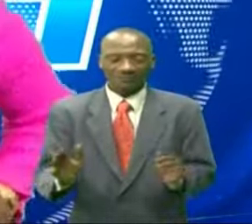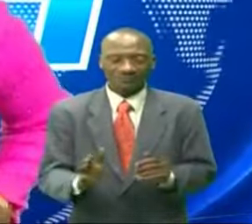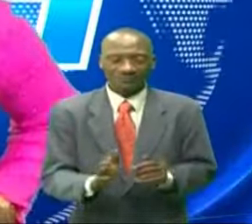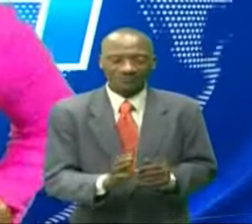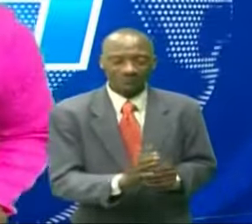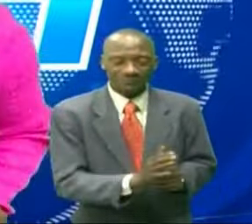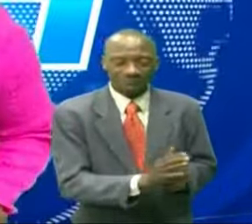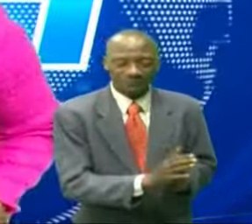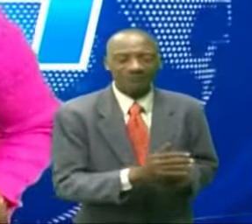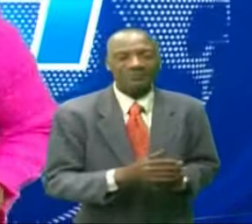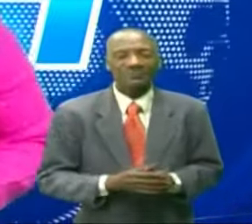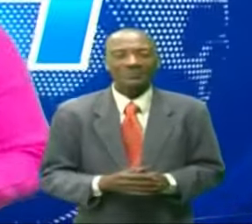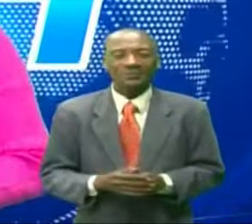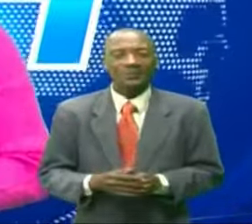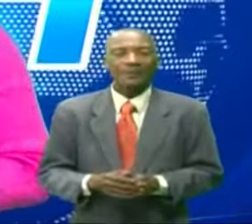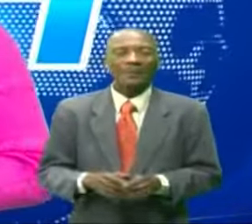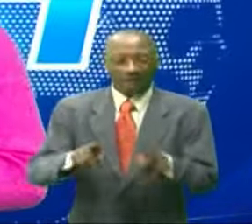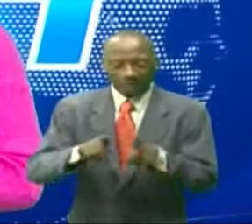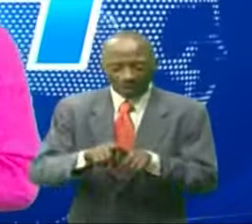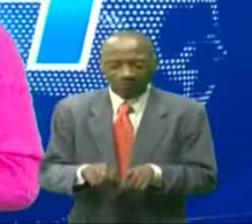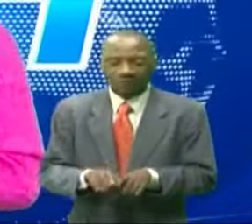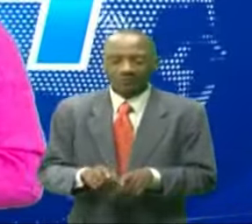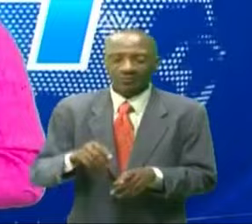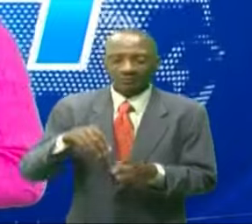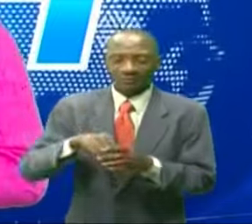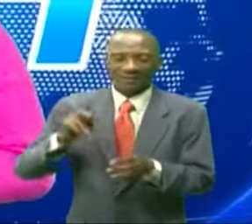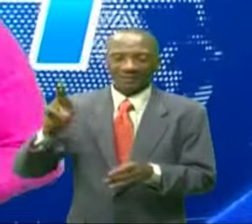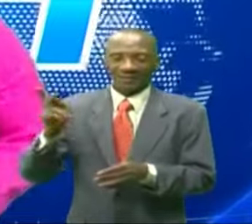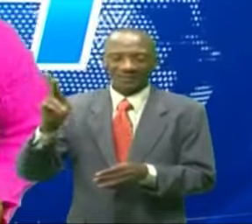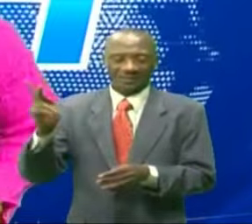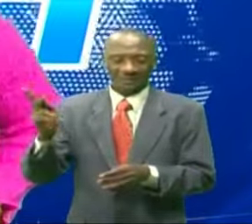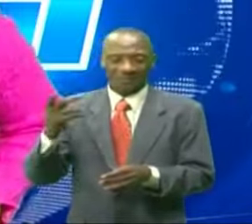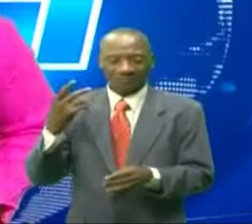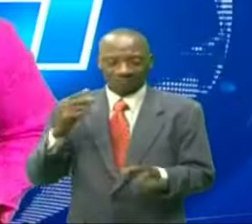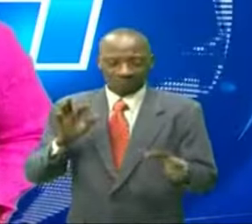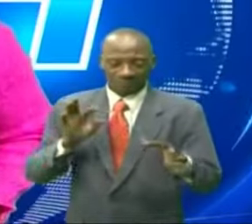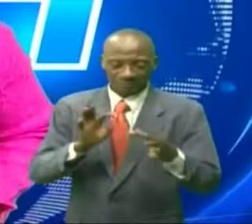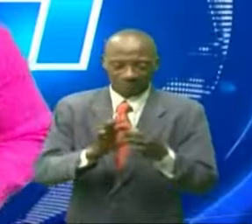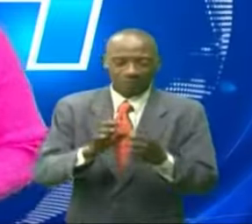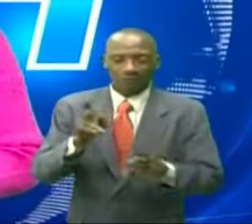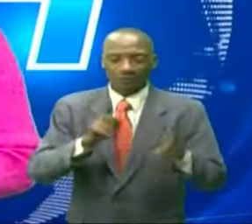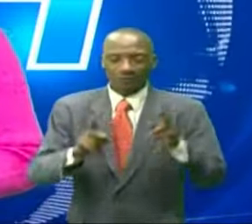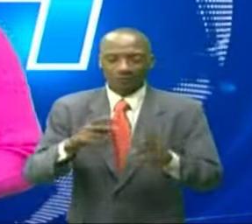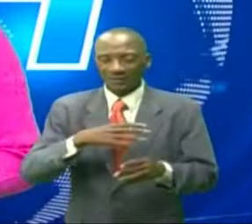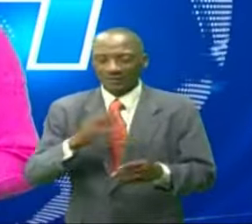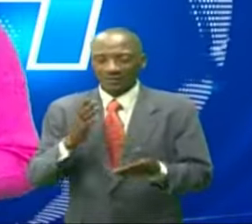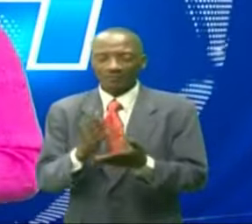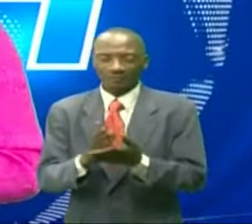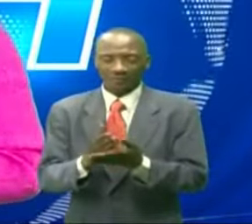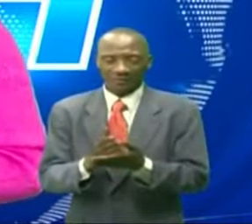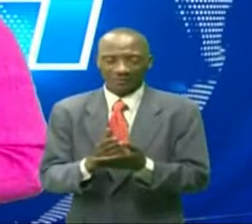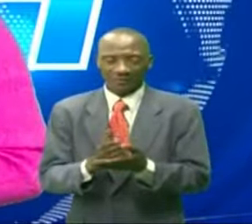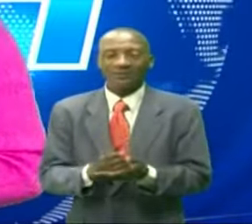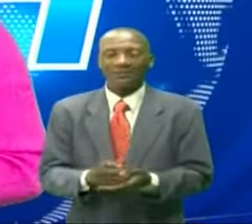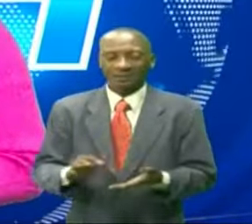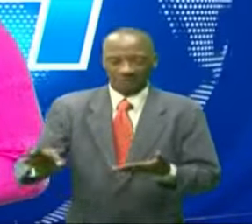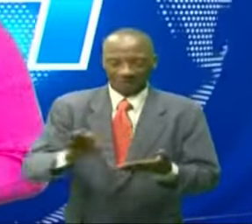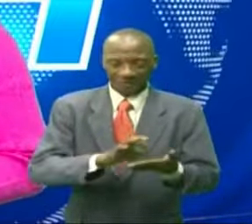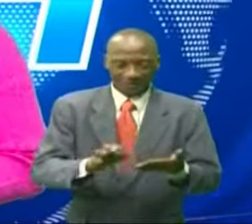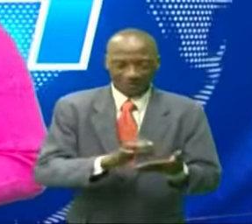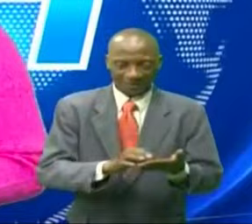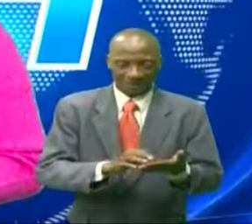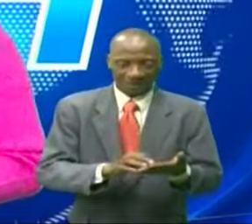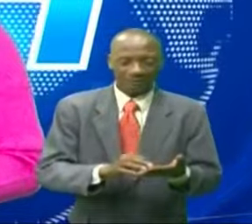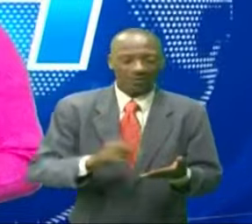Restons toujours dans le Kasaï, cette fois-ci dans le cadre du partenariat public-privé. Un protocole d'accord a été signé entre le